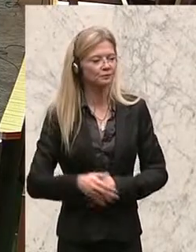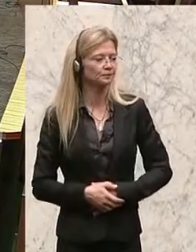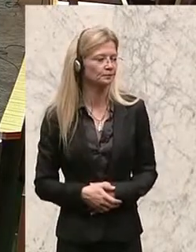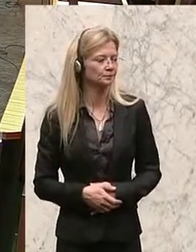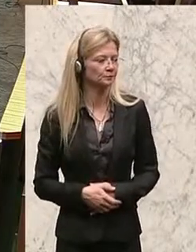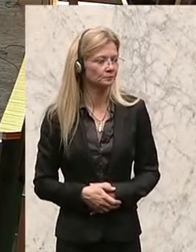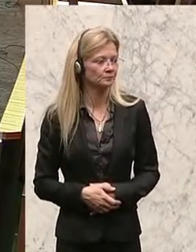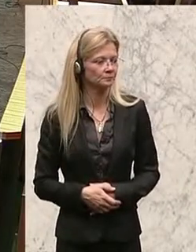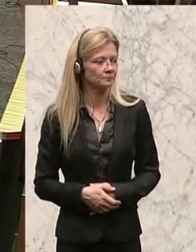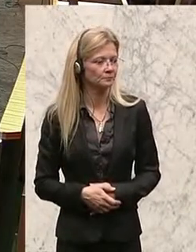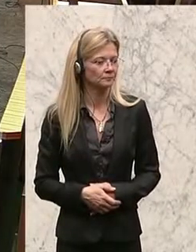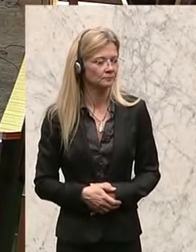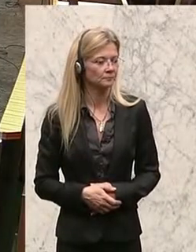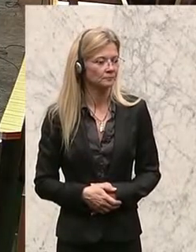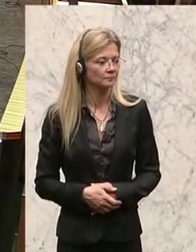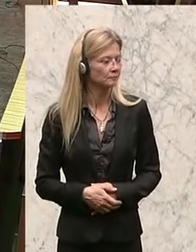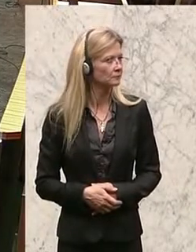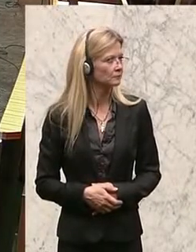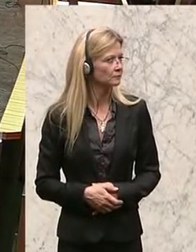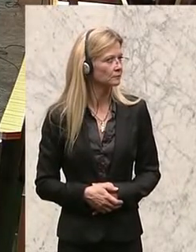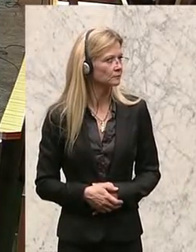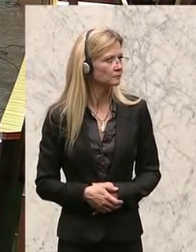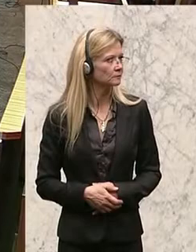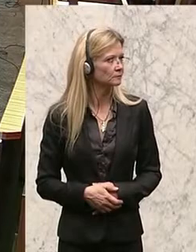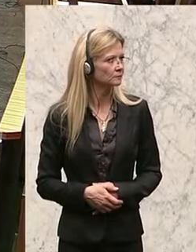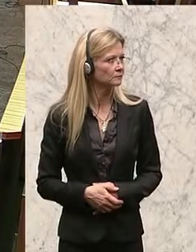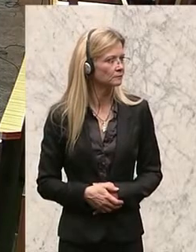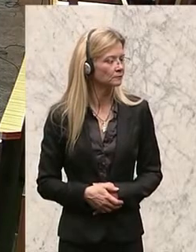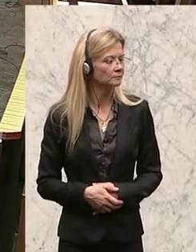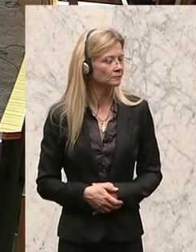wollen gegen Lohndumping durch Arbeitskräfte aus dem EU-Ausland. Josef